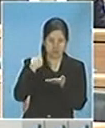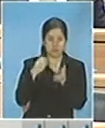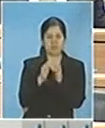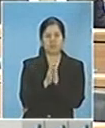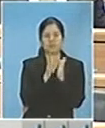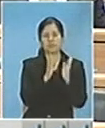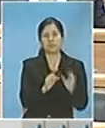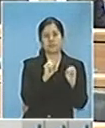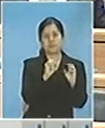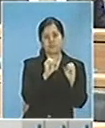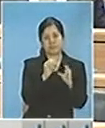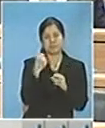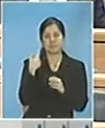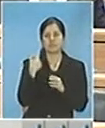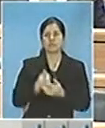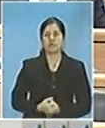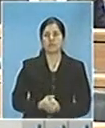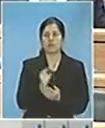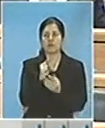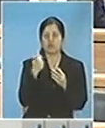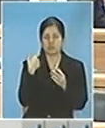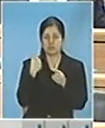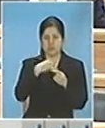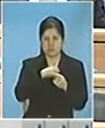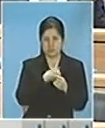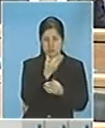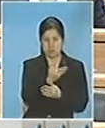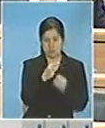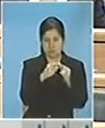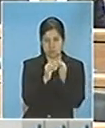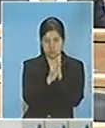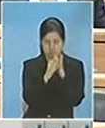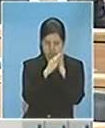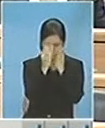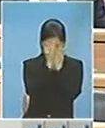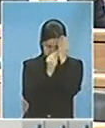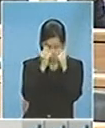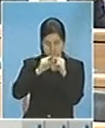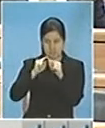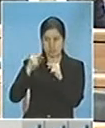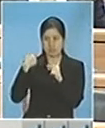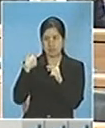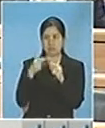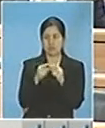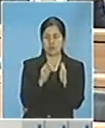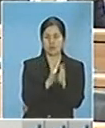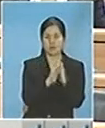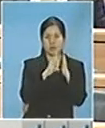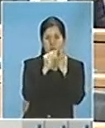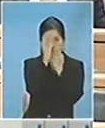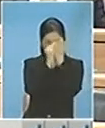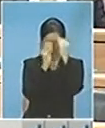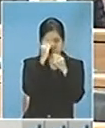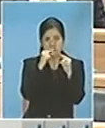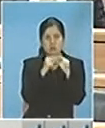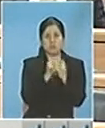ครูบาอาจารย์นะคะที่มีความต้องการจะเข้ารับการอบรมจะได้รับการอบรมการใช้ภาษาไทยที่